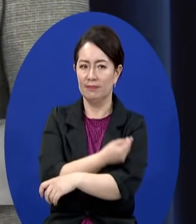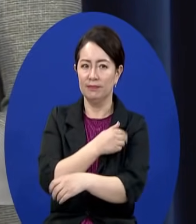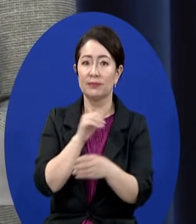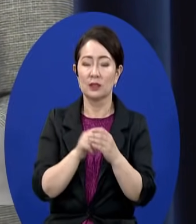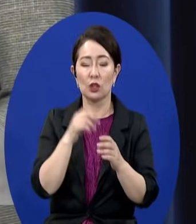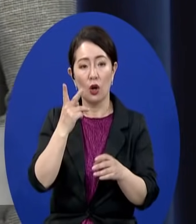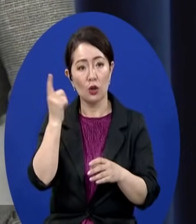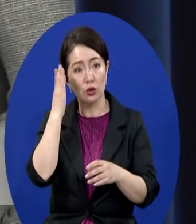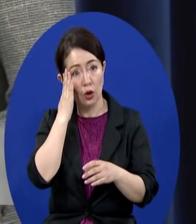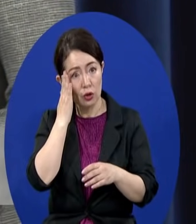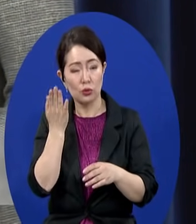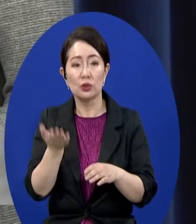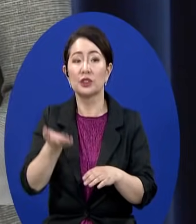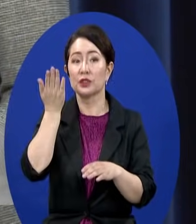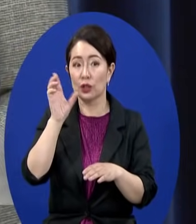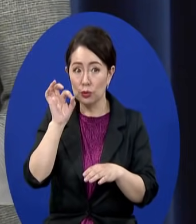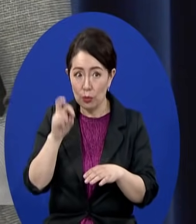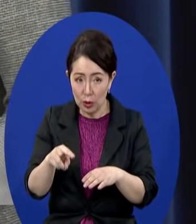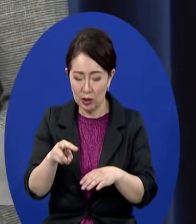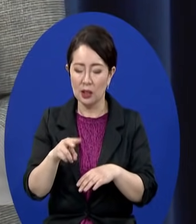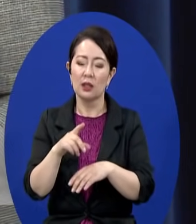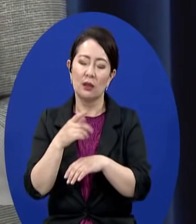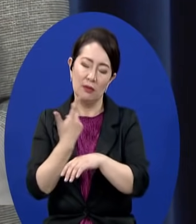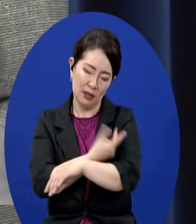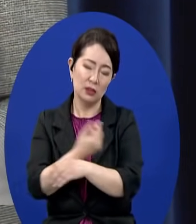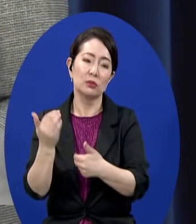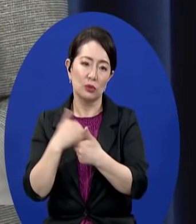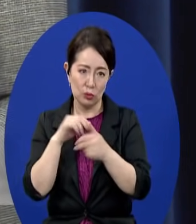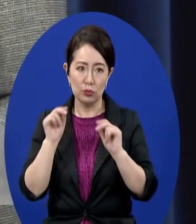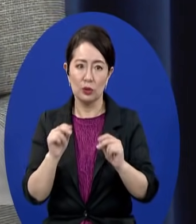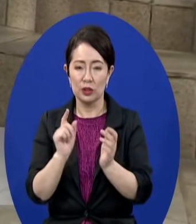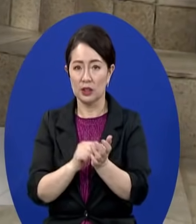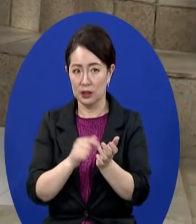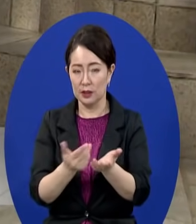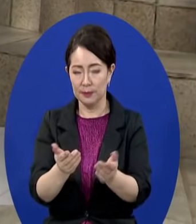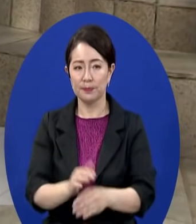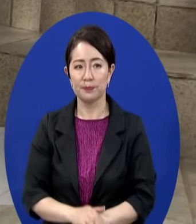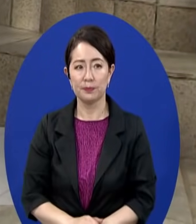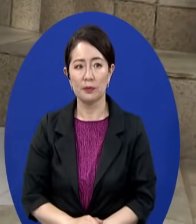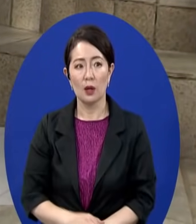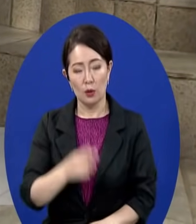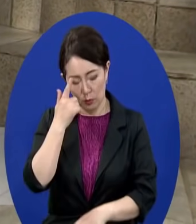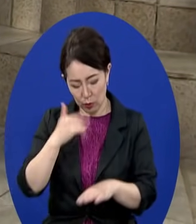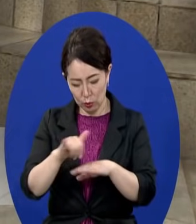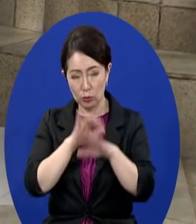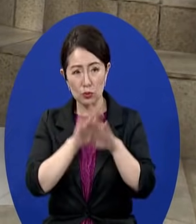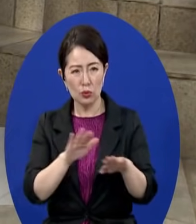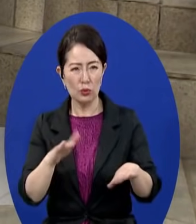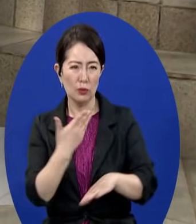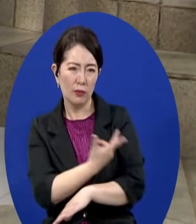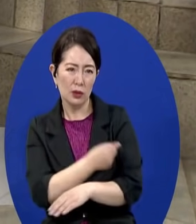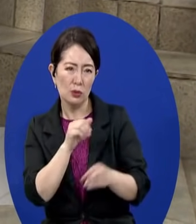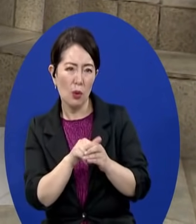21 хоног буюу түүнээс дээш болсон байгаа иргэдийг вакцинда хамрагдах нь зайлшгүй шаардлагатай. Манай улс хүүхдүүдэд вакцинжуулах